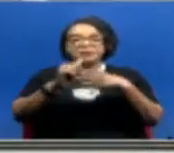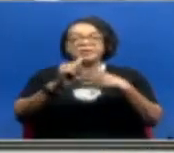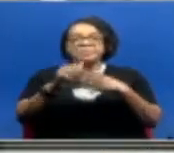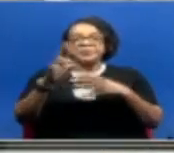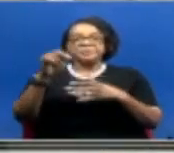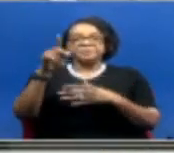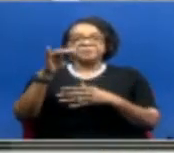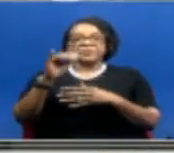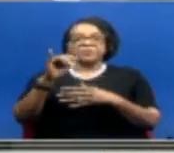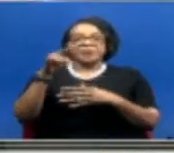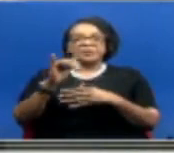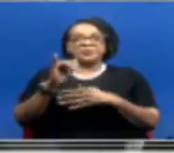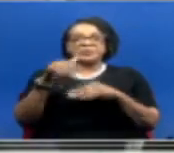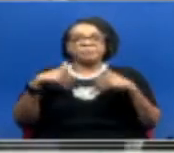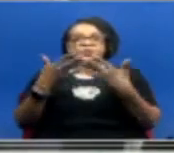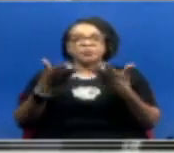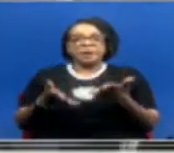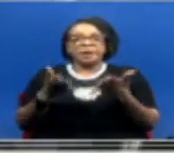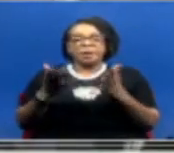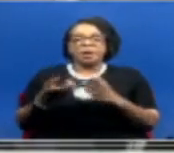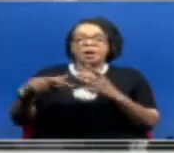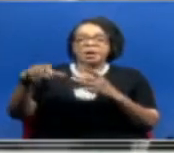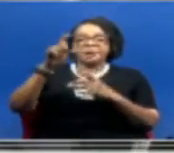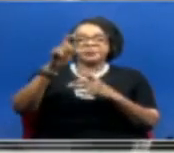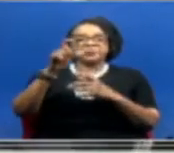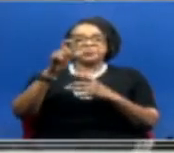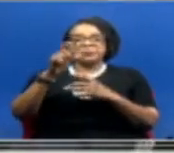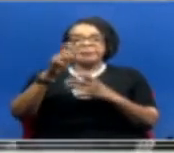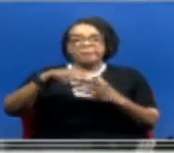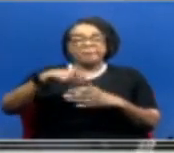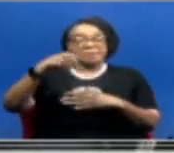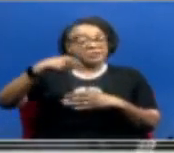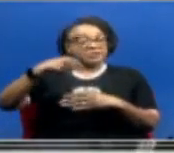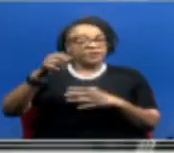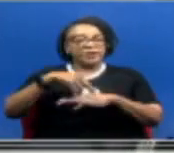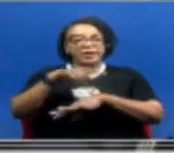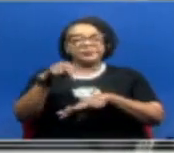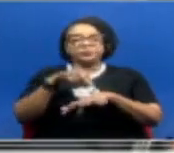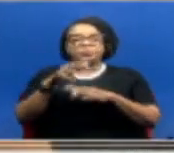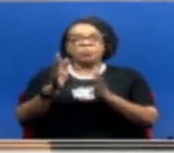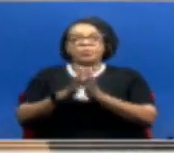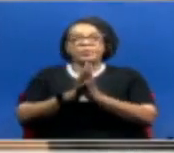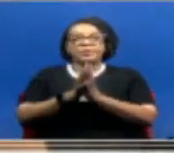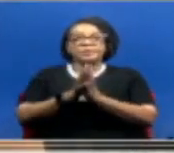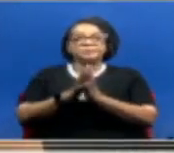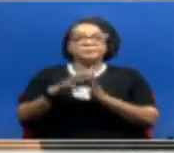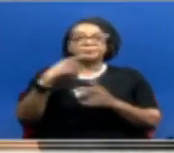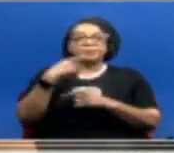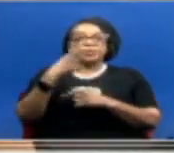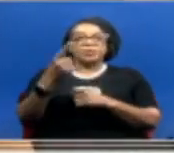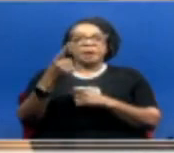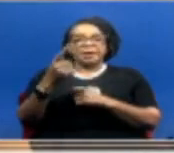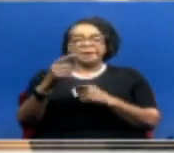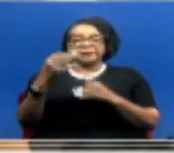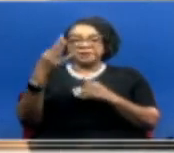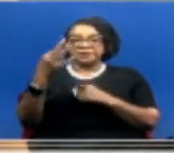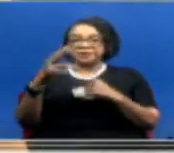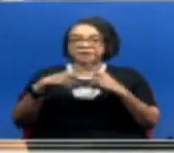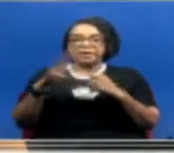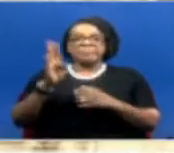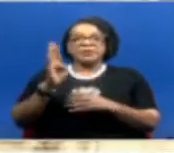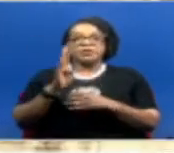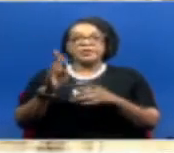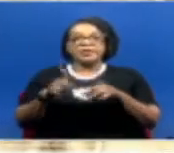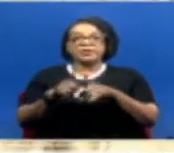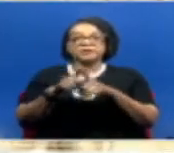Nyoro kufikia sasa imeongeza matumizi ya bajeti ya taifa kwa shilingi bilioni 187.